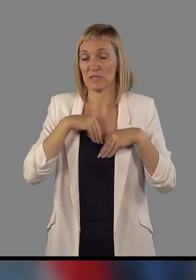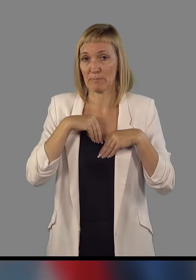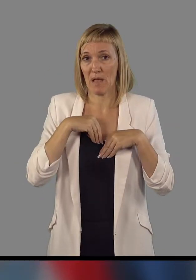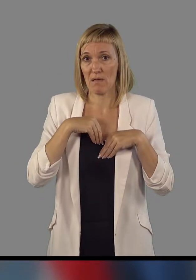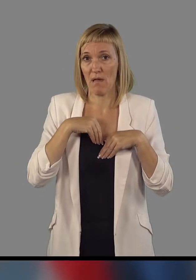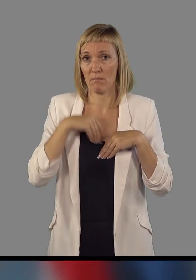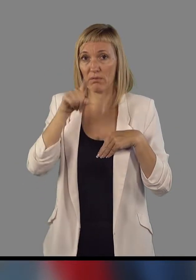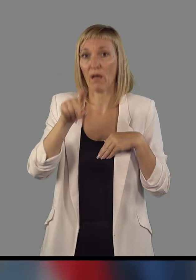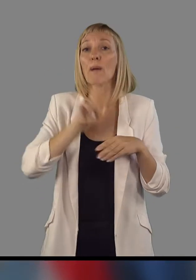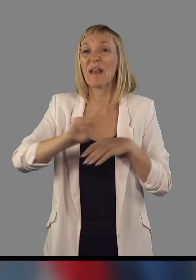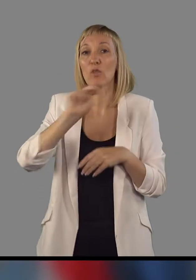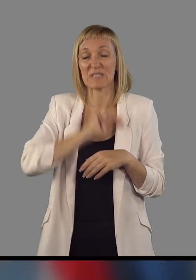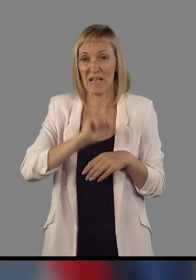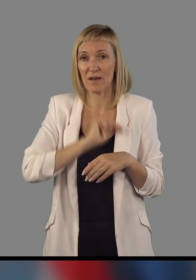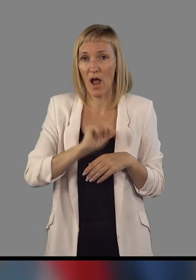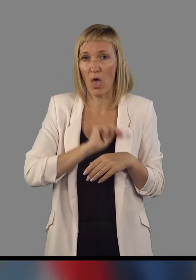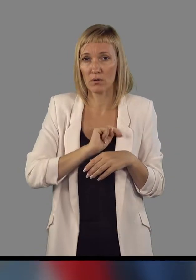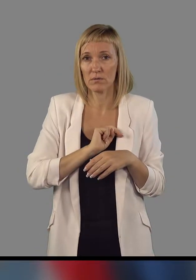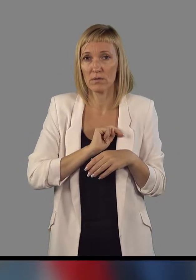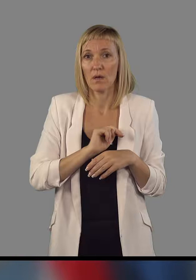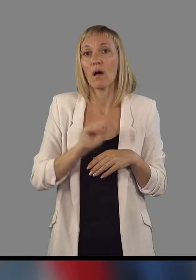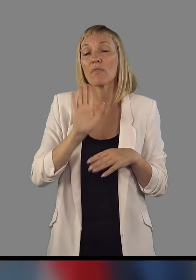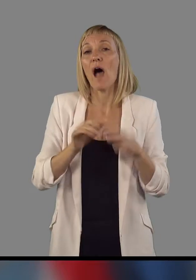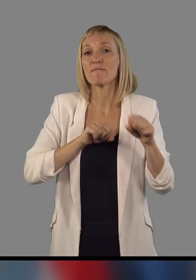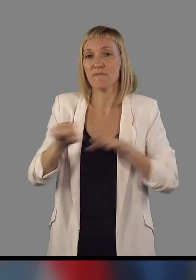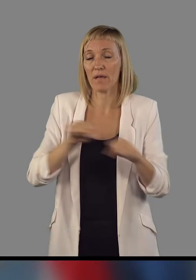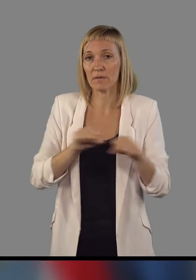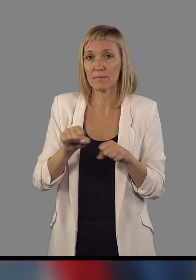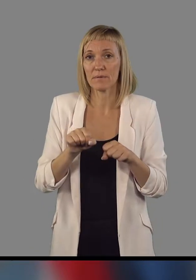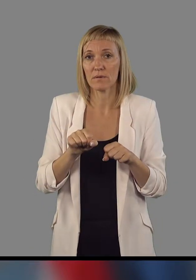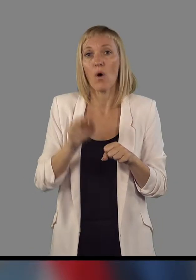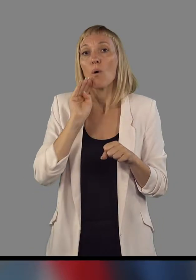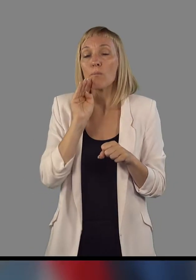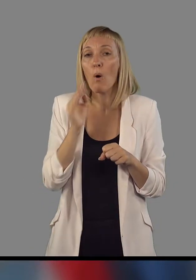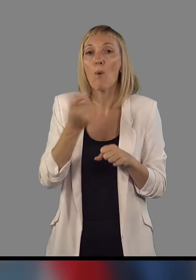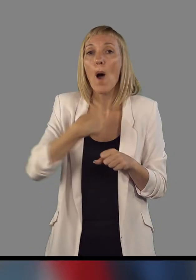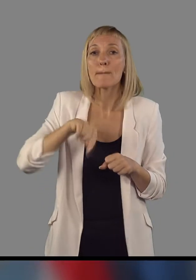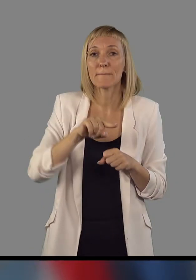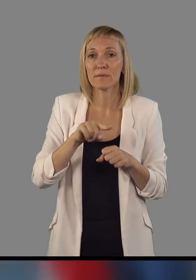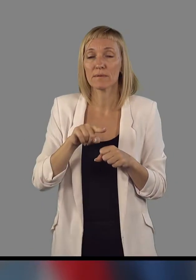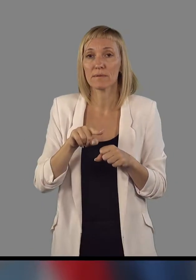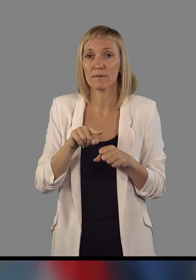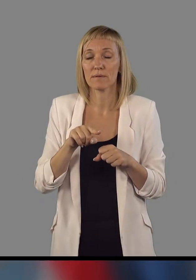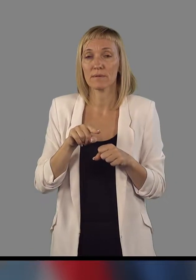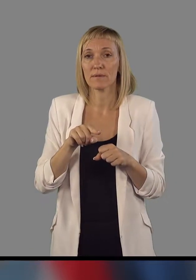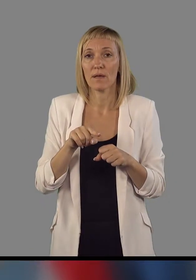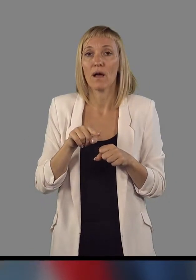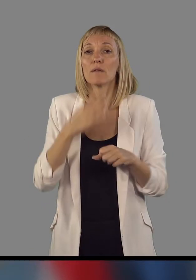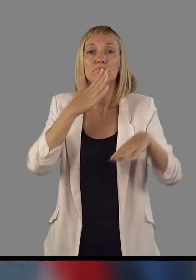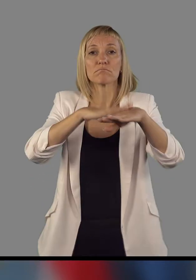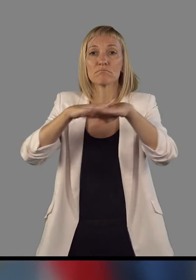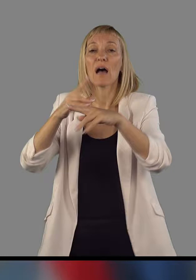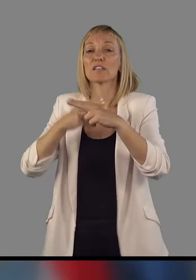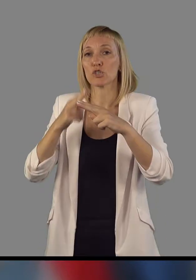Po današnjem sprejemu ki ga prioritet na vladi, bomo